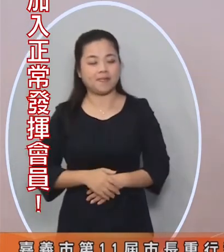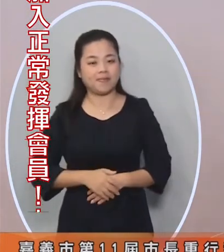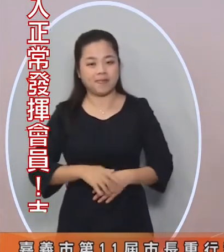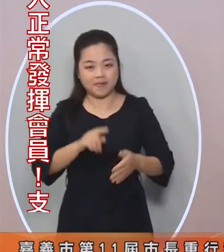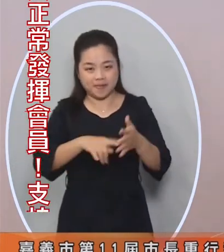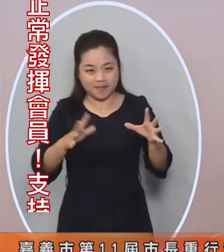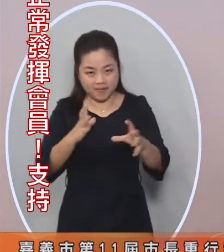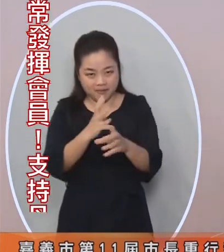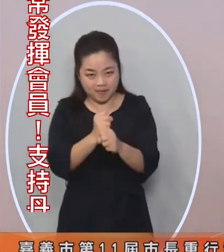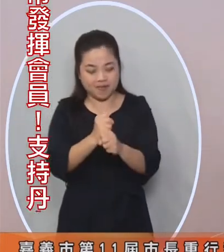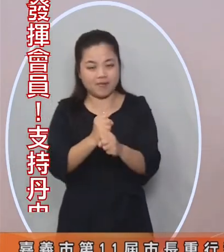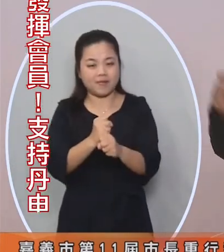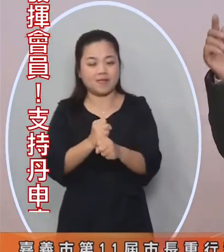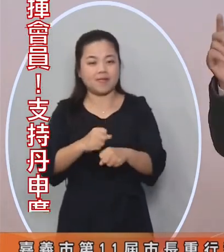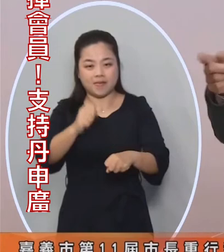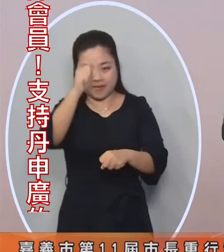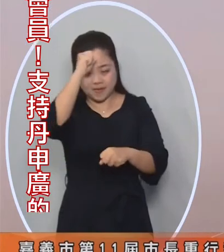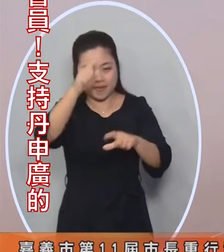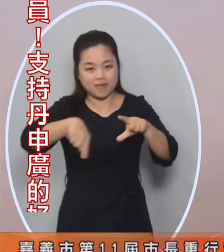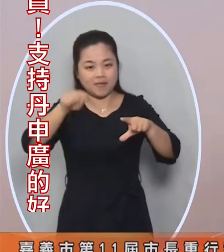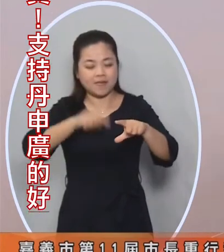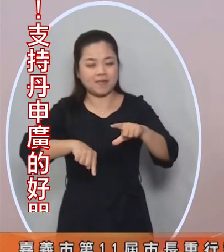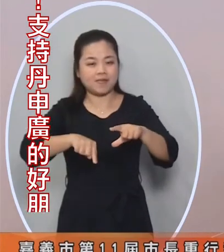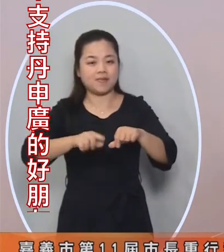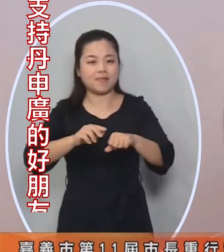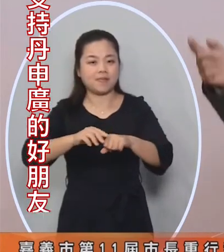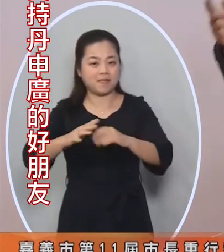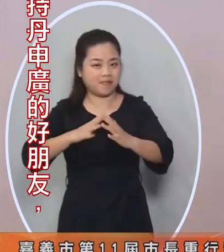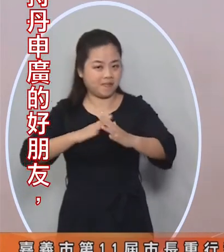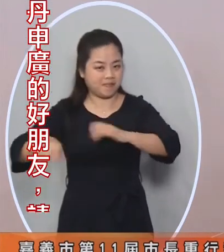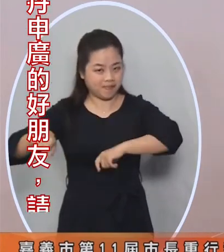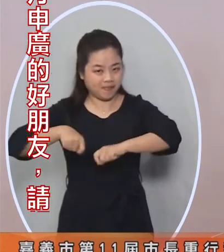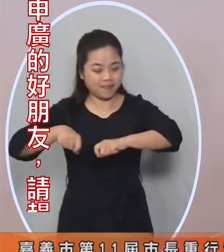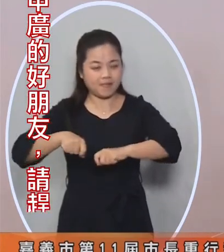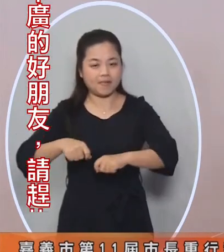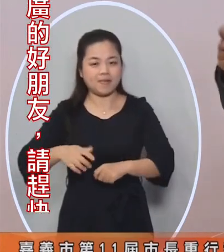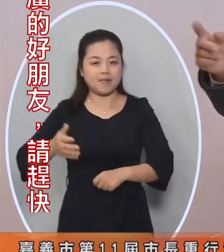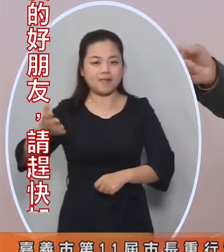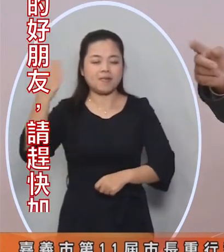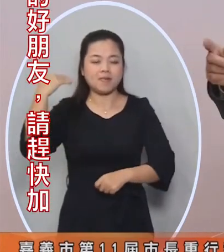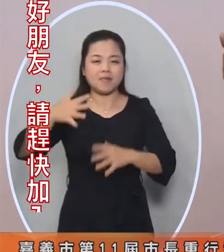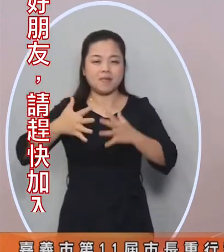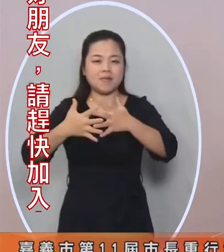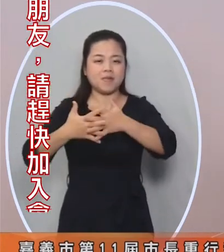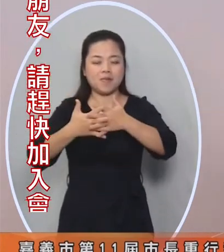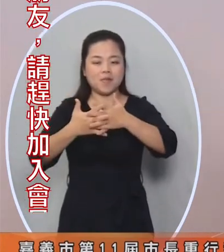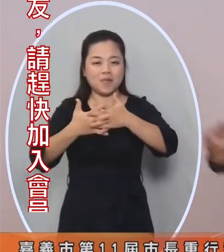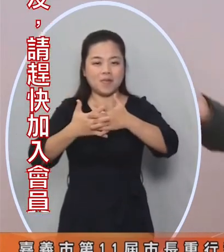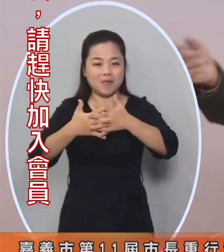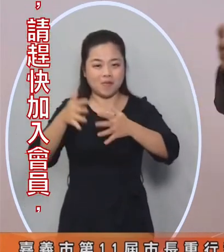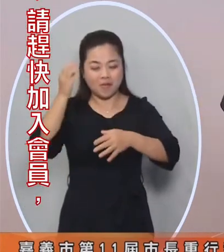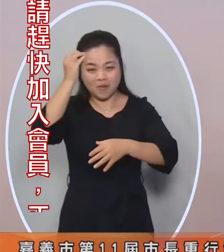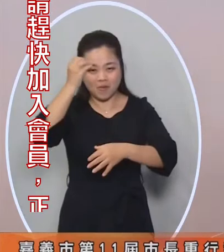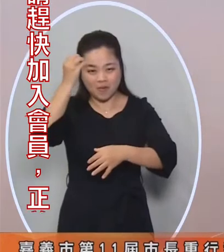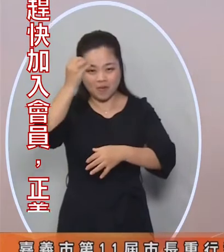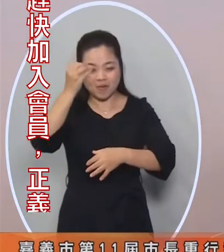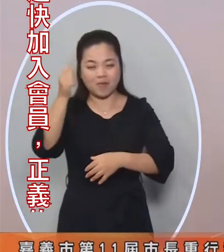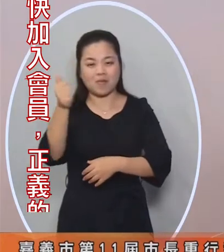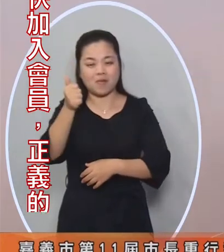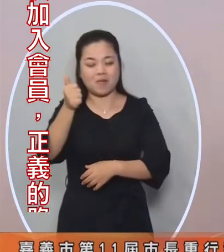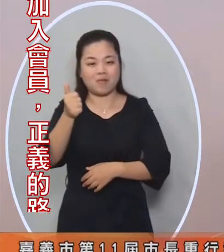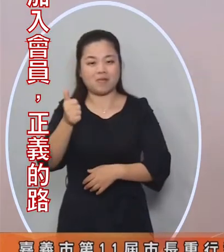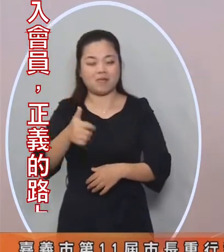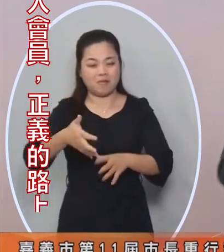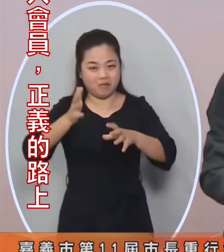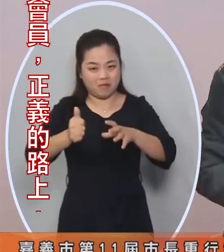简称印太战略。较早奥巴马讲，较早讲亚洲在平衡，亚洲